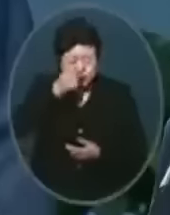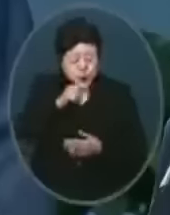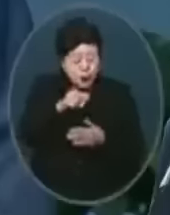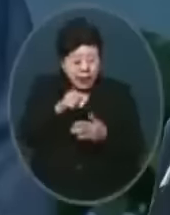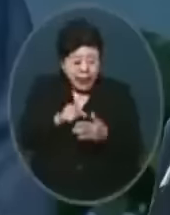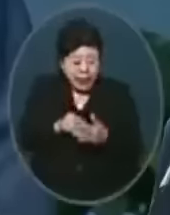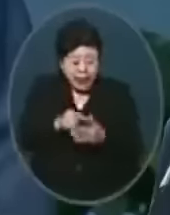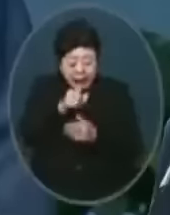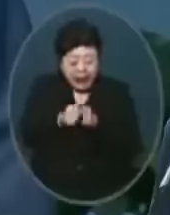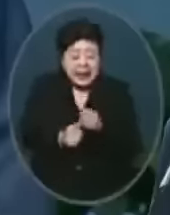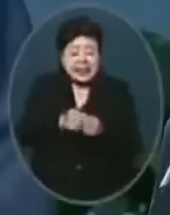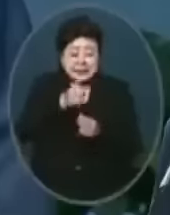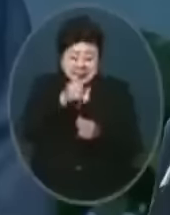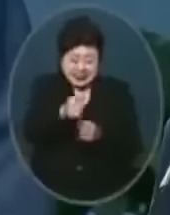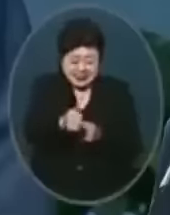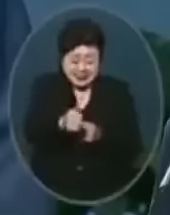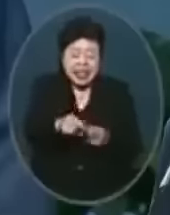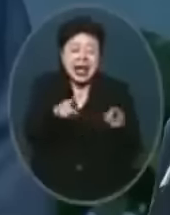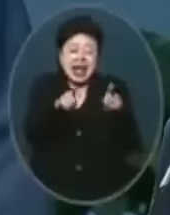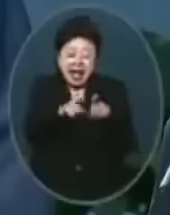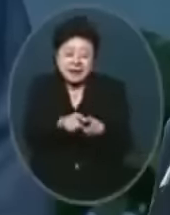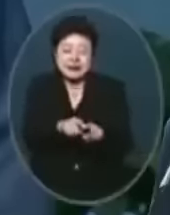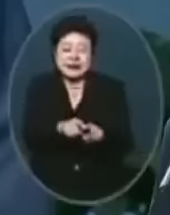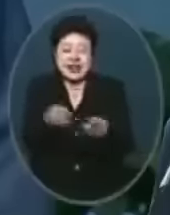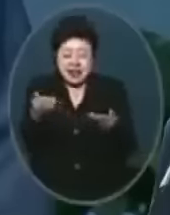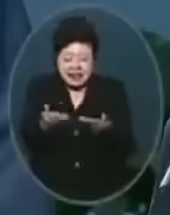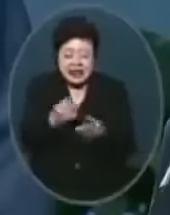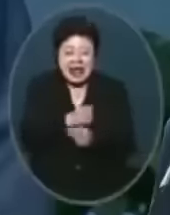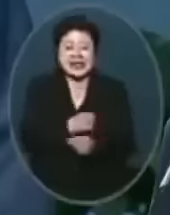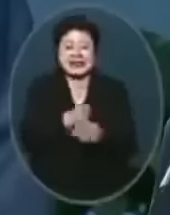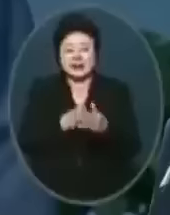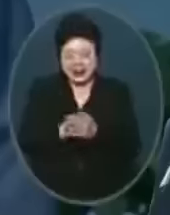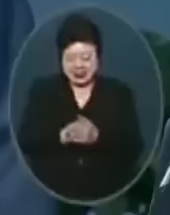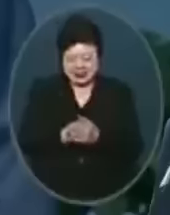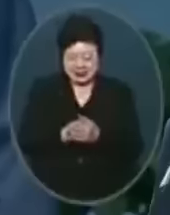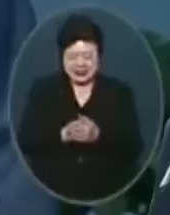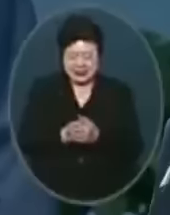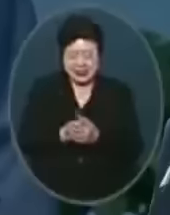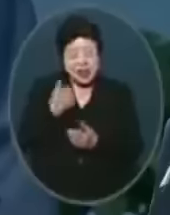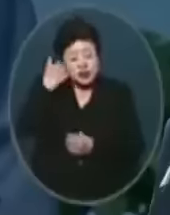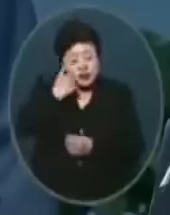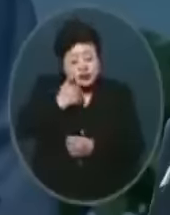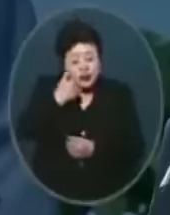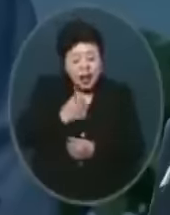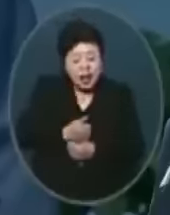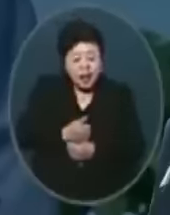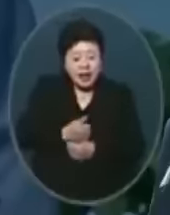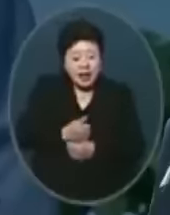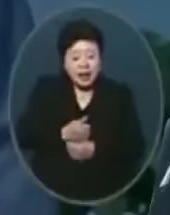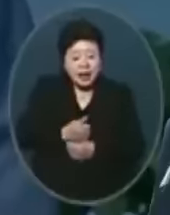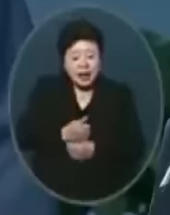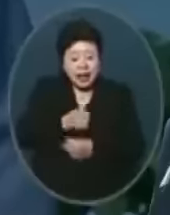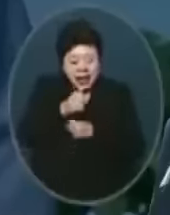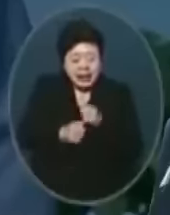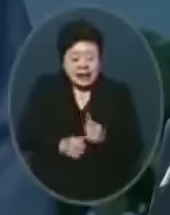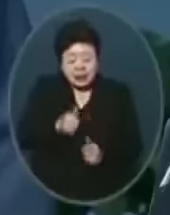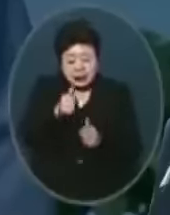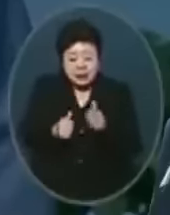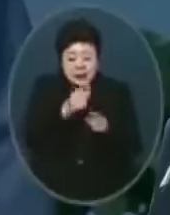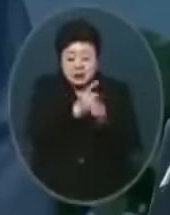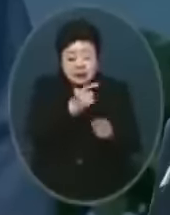꿈에는 하나님이 같이 일을 하기 때문인 것입니다. 누가 하나님과 시합해서